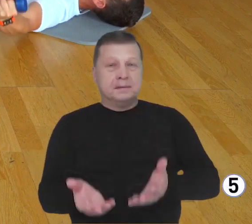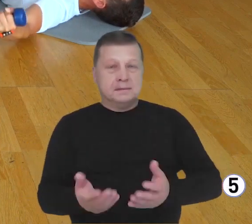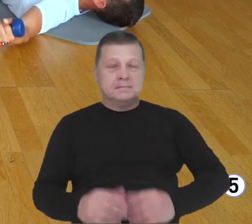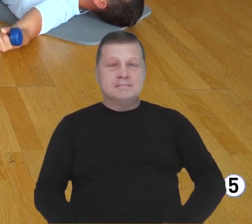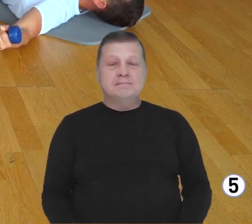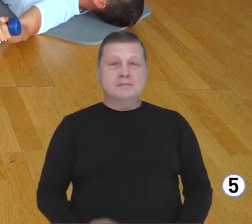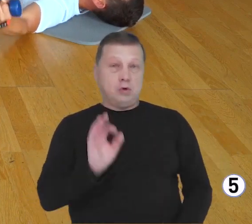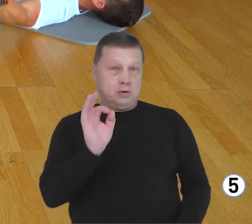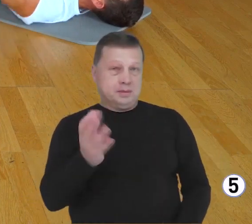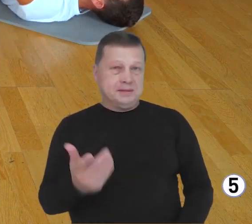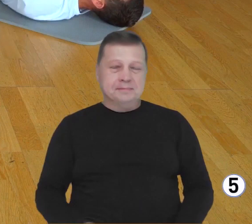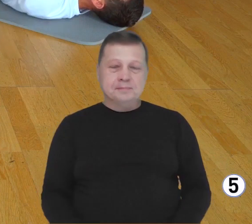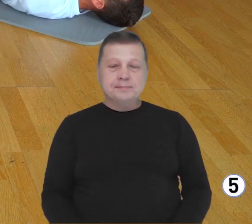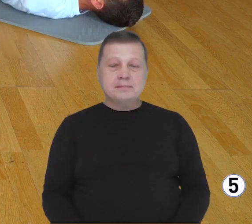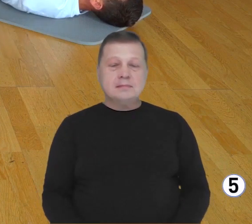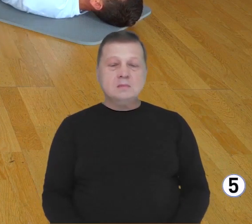Dobrze.